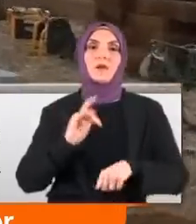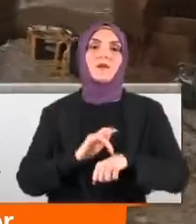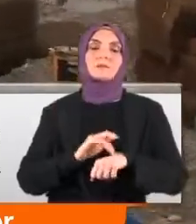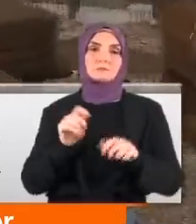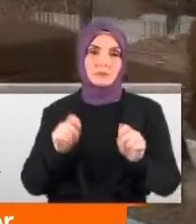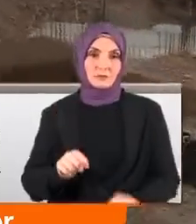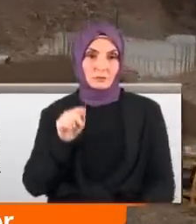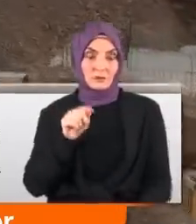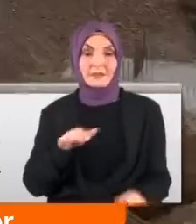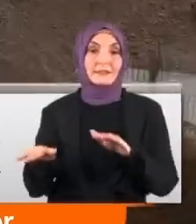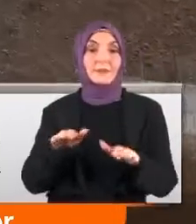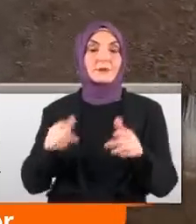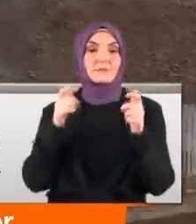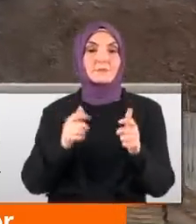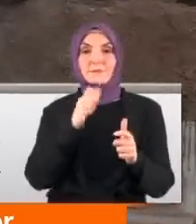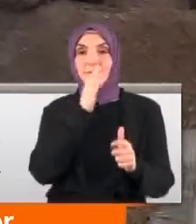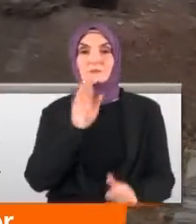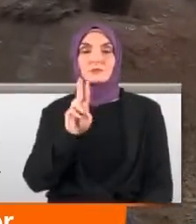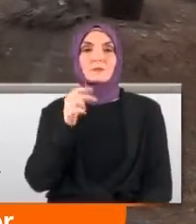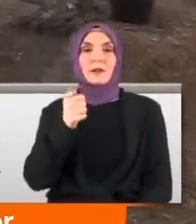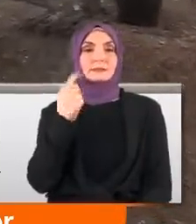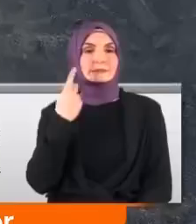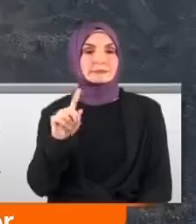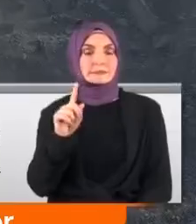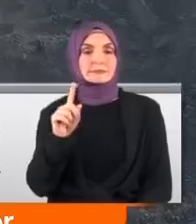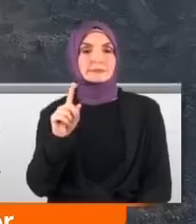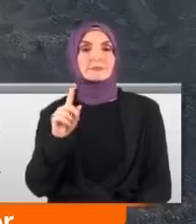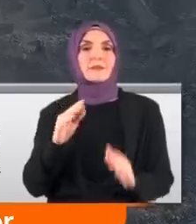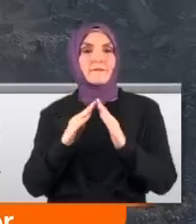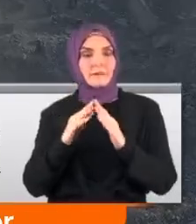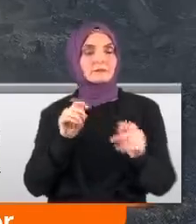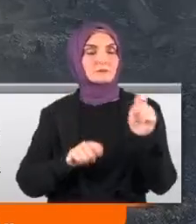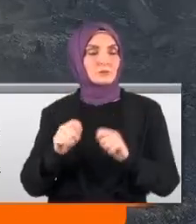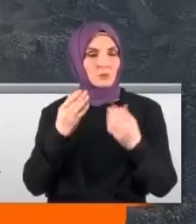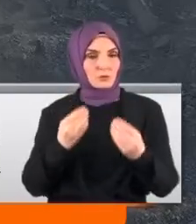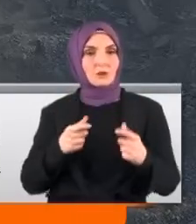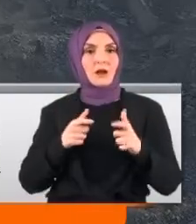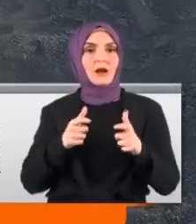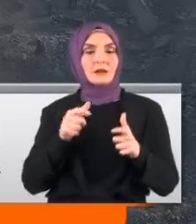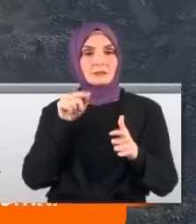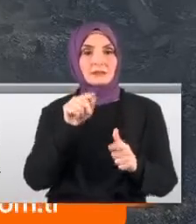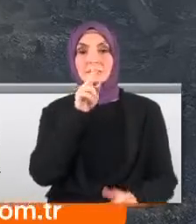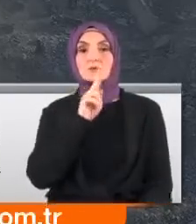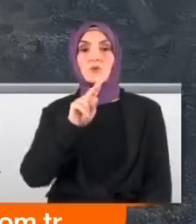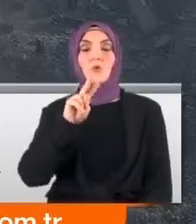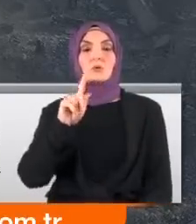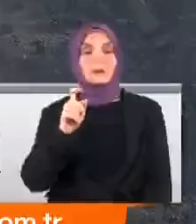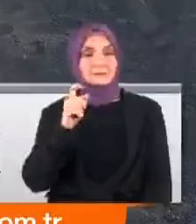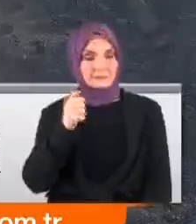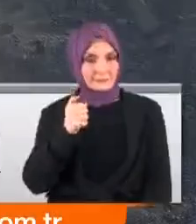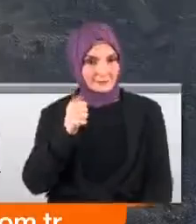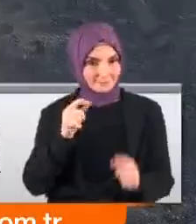bölgesinde 506.729 konut inşa edilecek. Hatay'da 216.723, Kahramanmaraş'ta